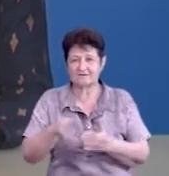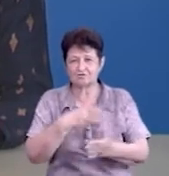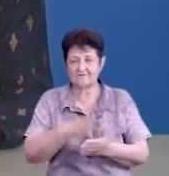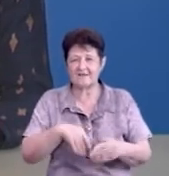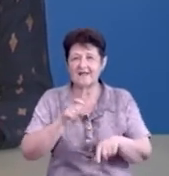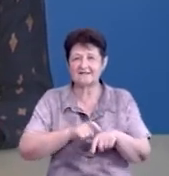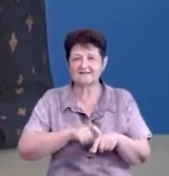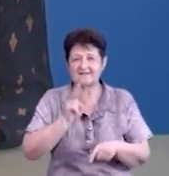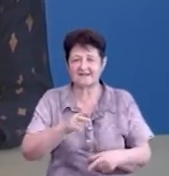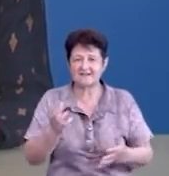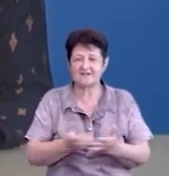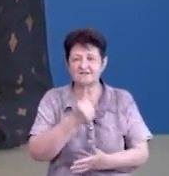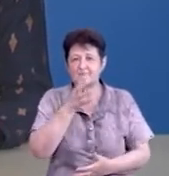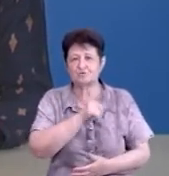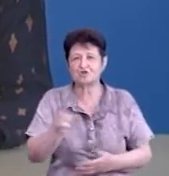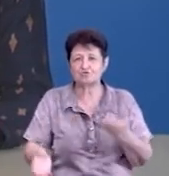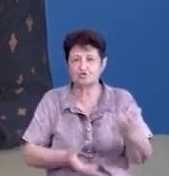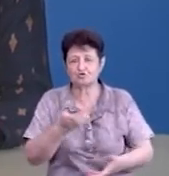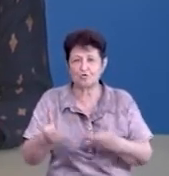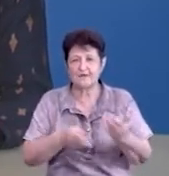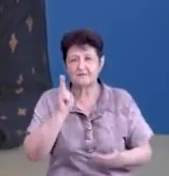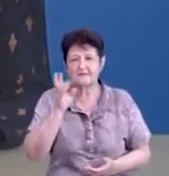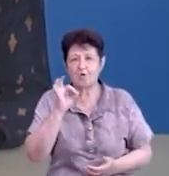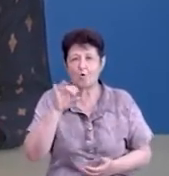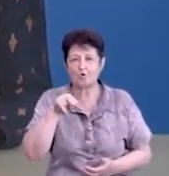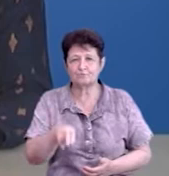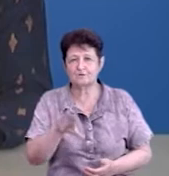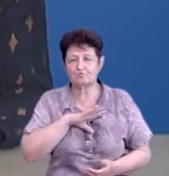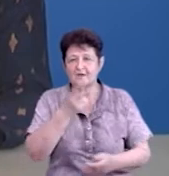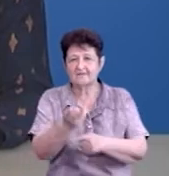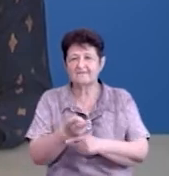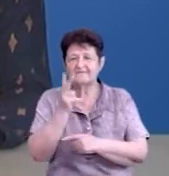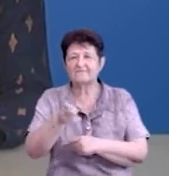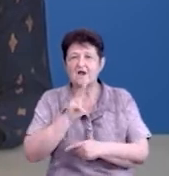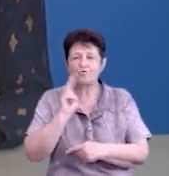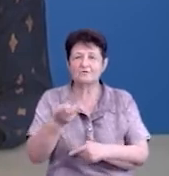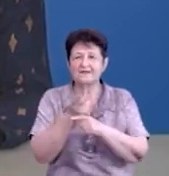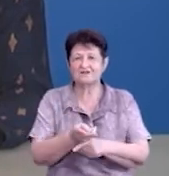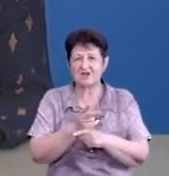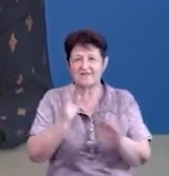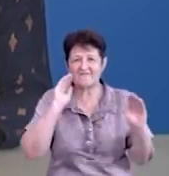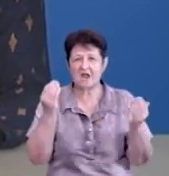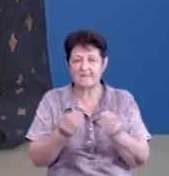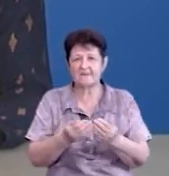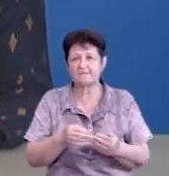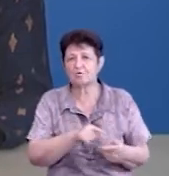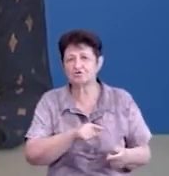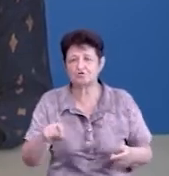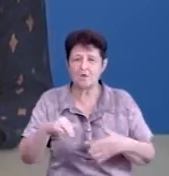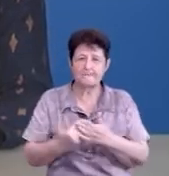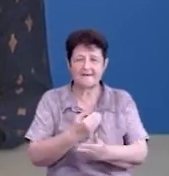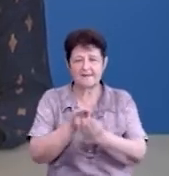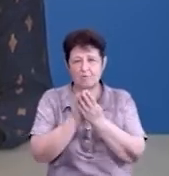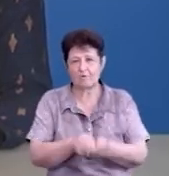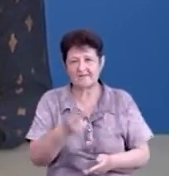які пошуковці знайшли під час розкопок на Коробщині, два роки лежали у камері речових доказів в поліції. Процедури перепоховання